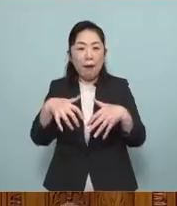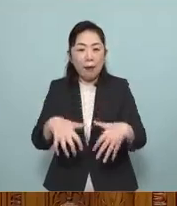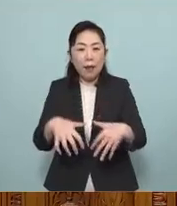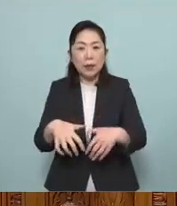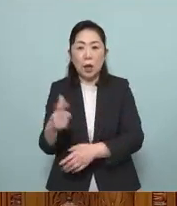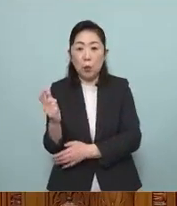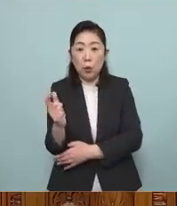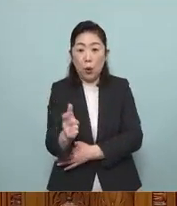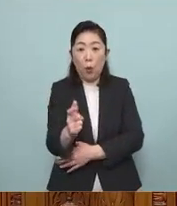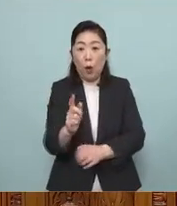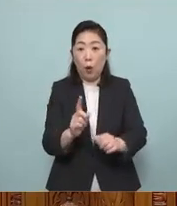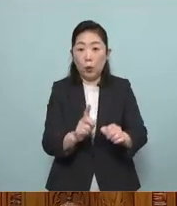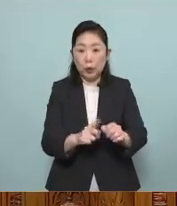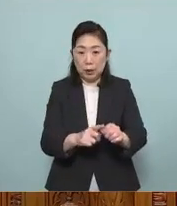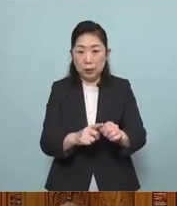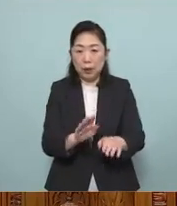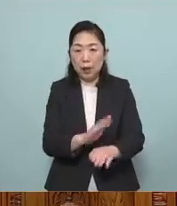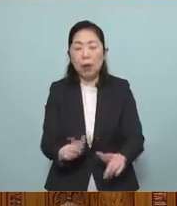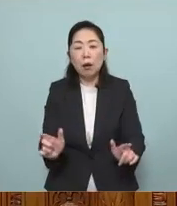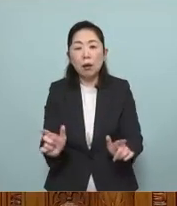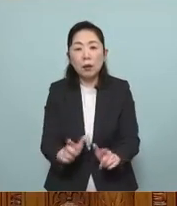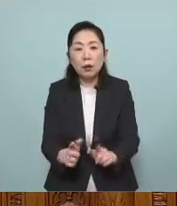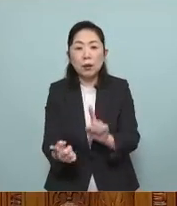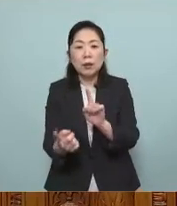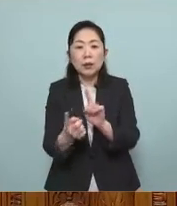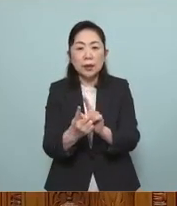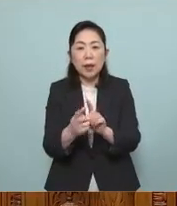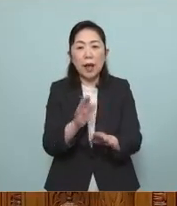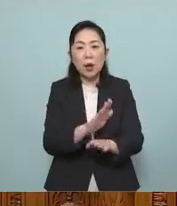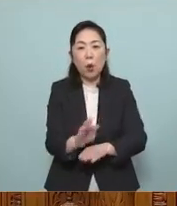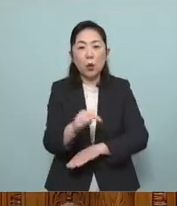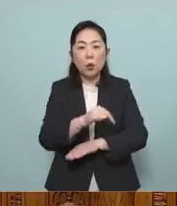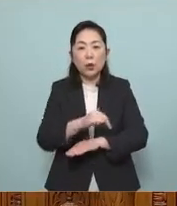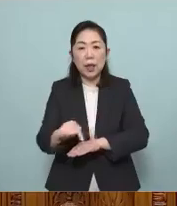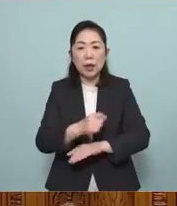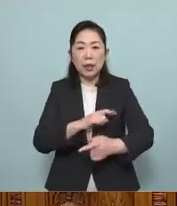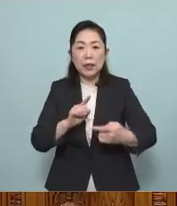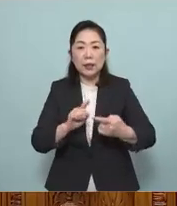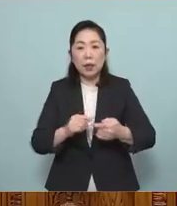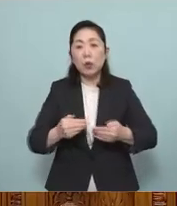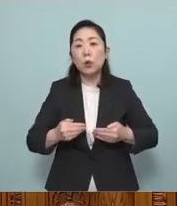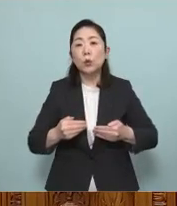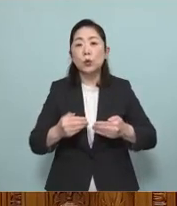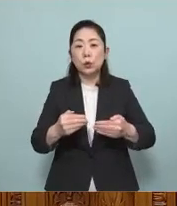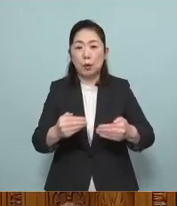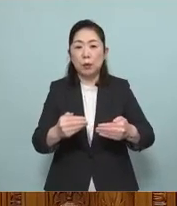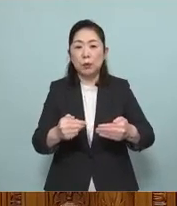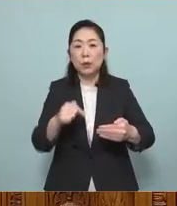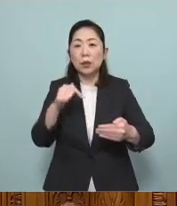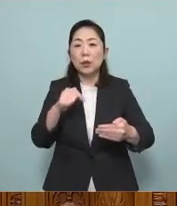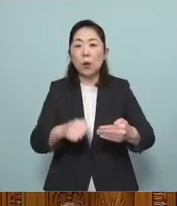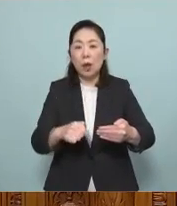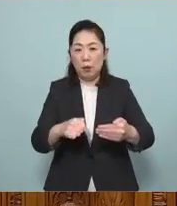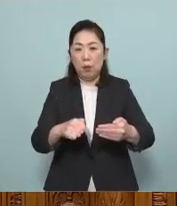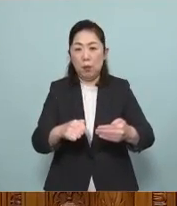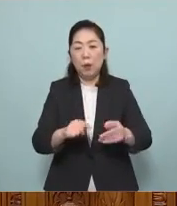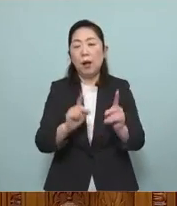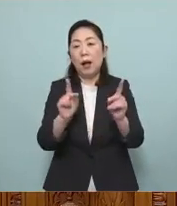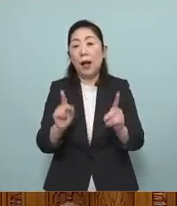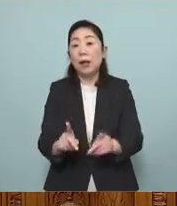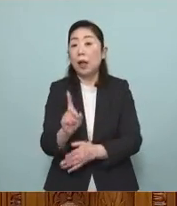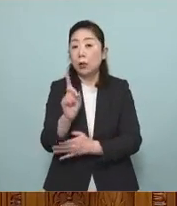します。少子化対策や子ども政策を積極的に進めていくことも喫緊の課題